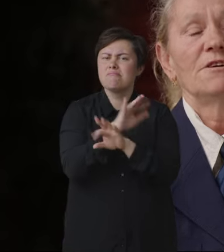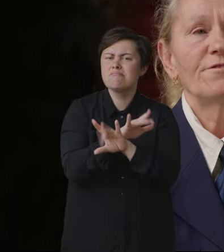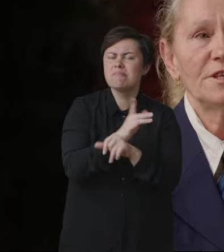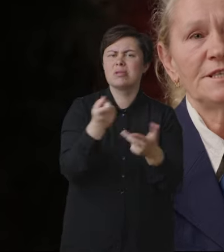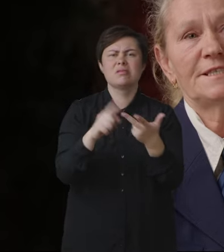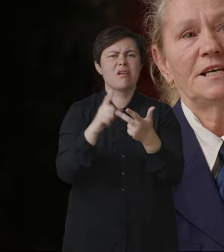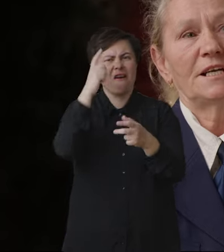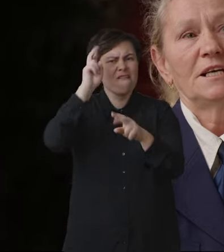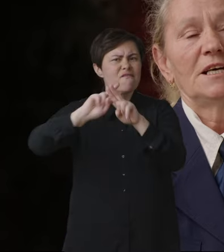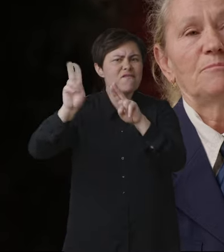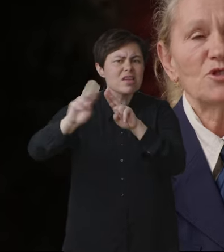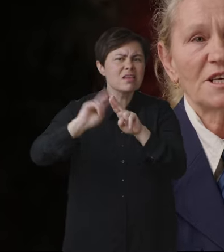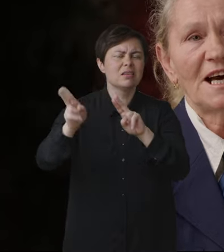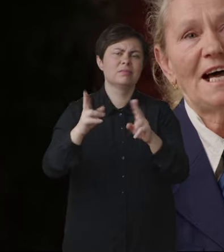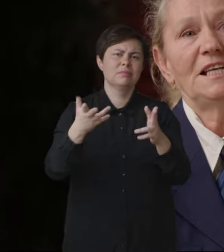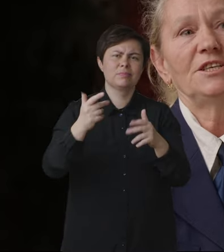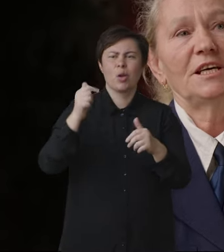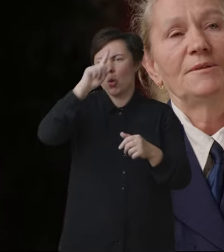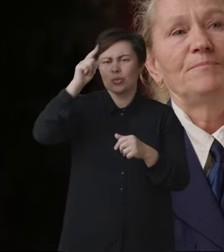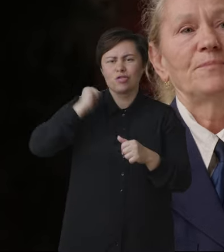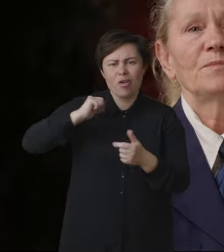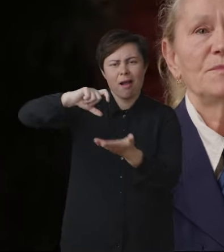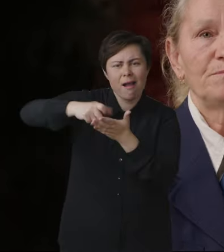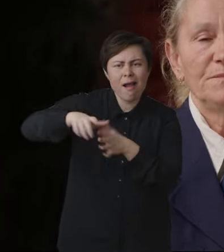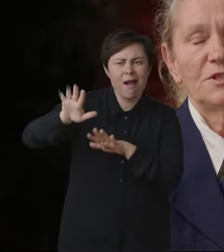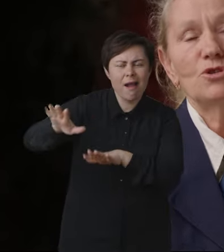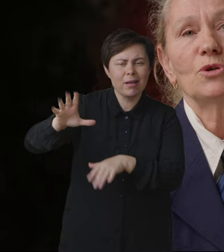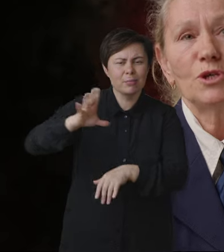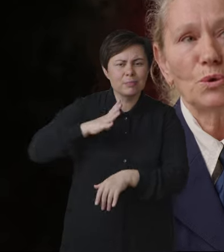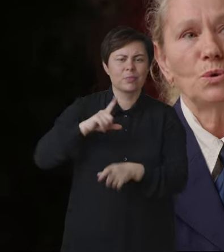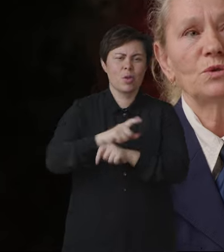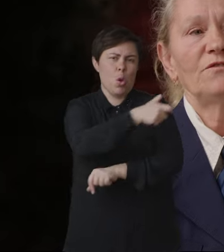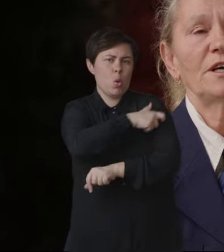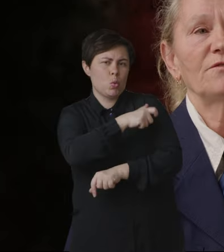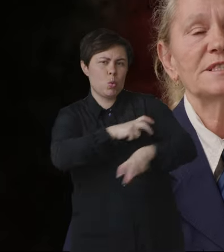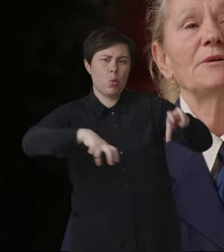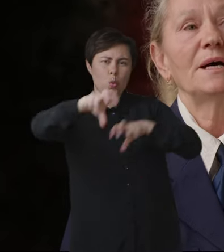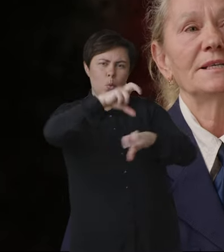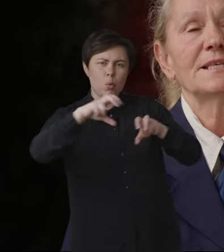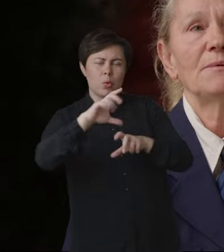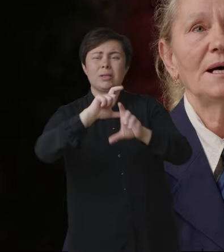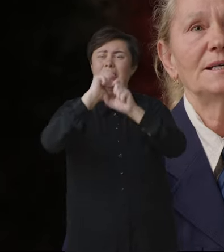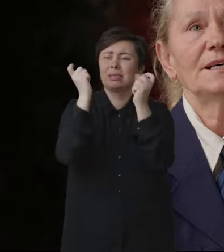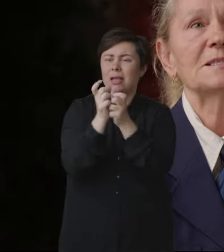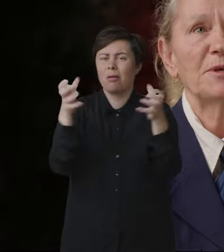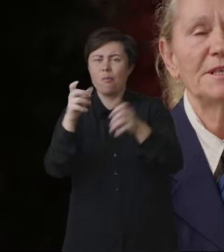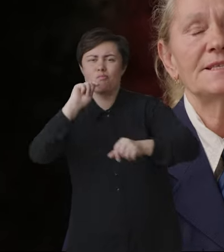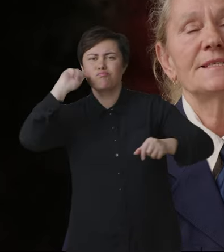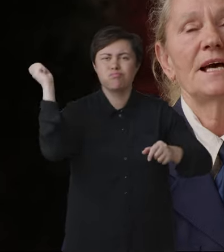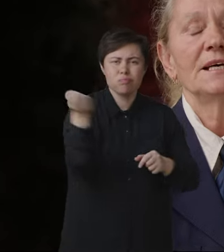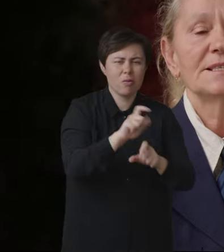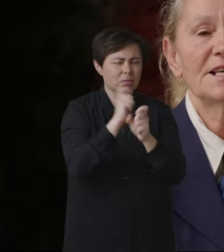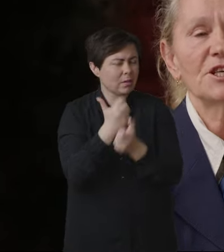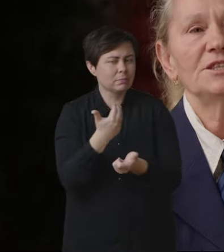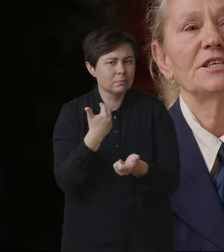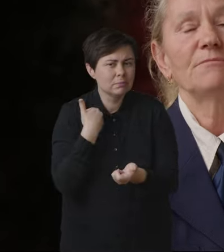bufet, fryzjer, poczekalnie, dyżurny ruchu towarowy, cała